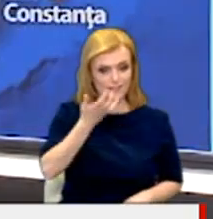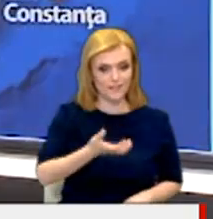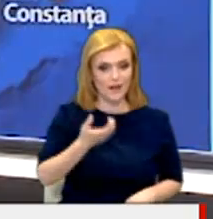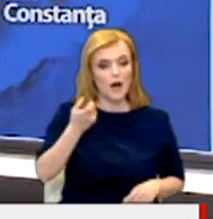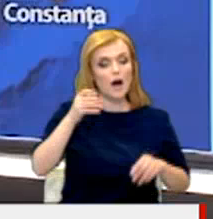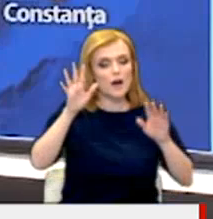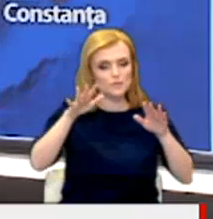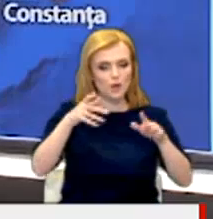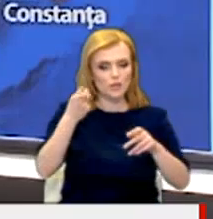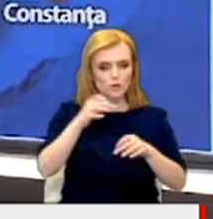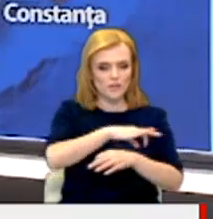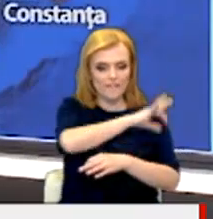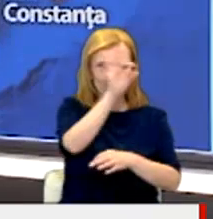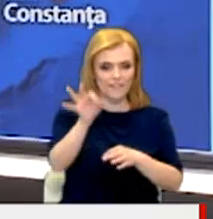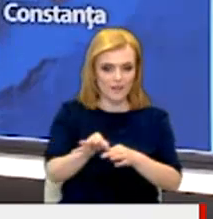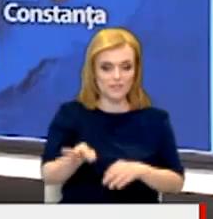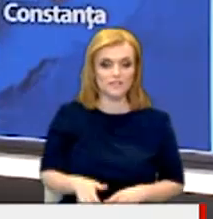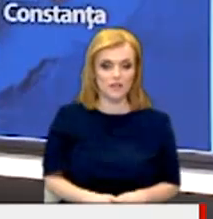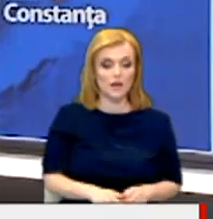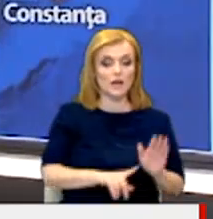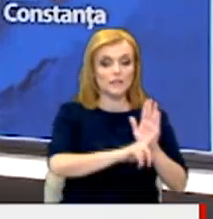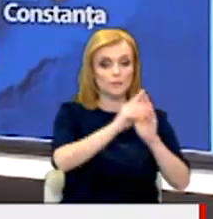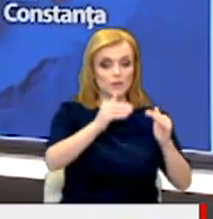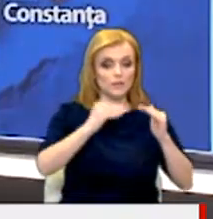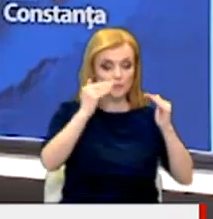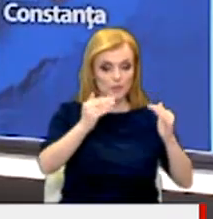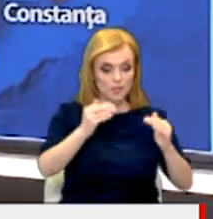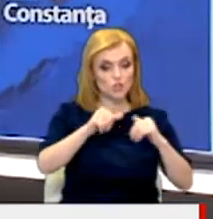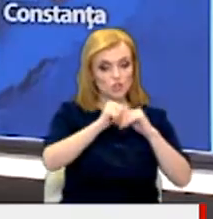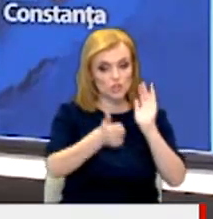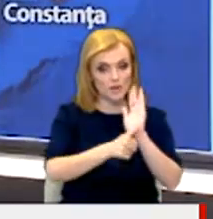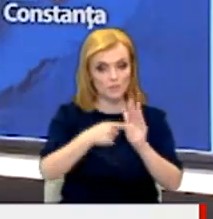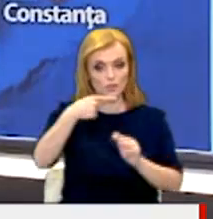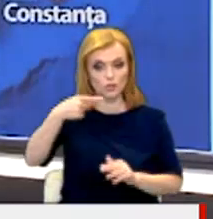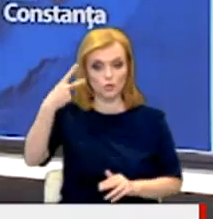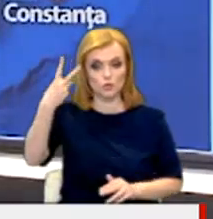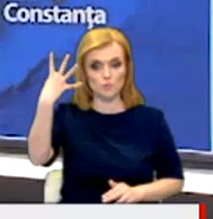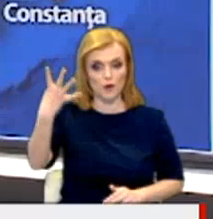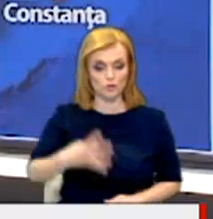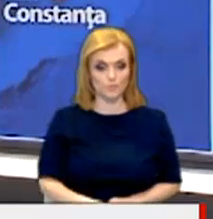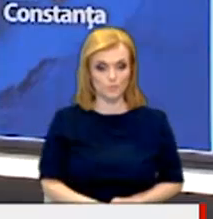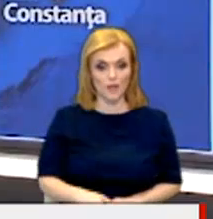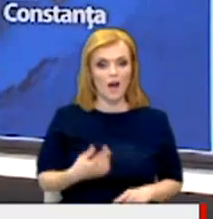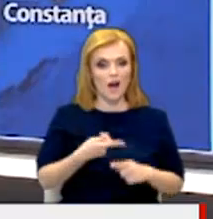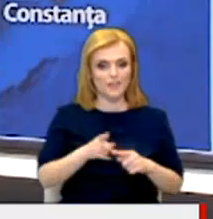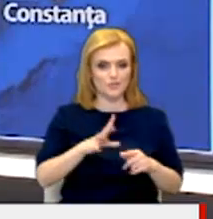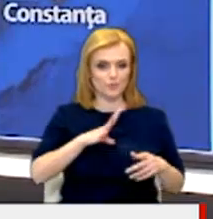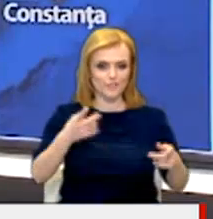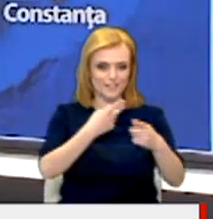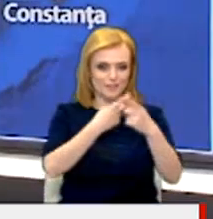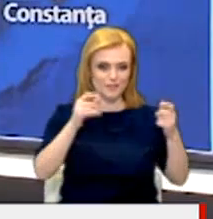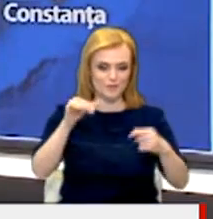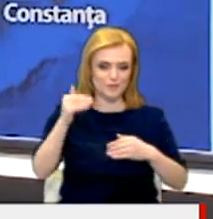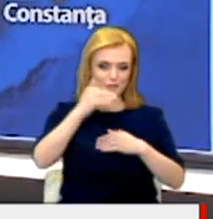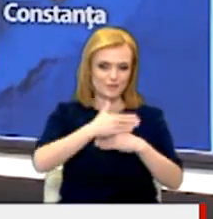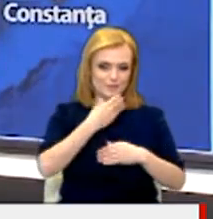ploua în regiunile vestice. Temperaturile de mâine vor fi cuprinse între 16 și 24 de grade. Acestea au fost informațiile. Să aveți o